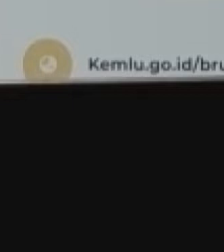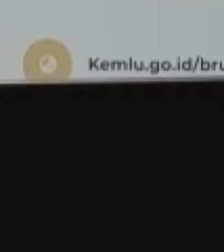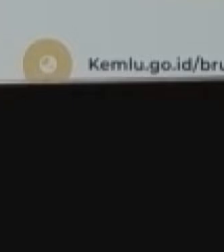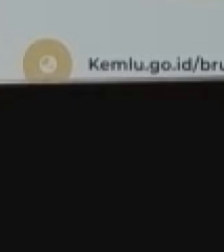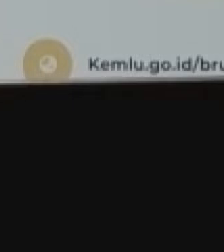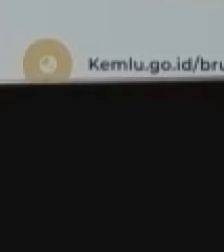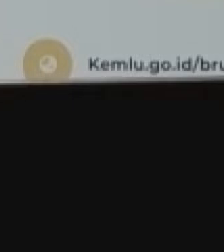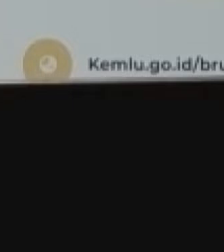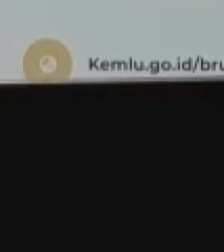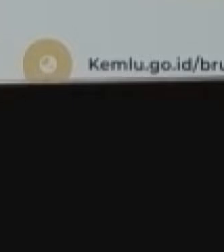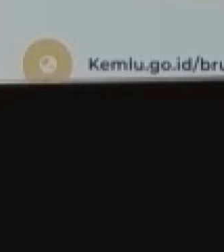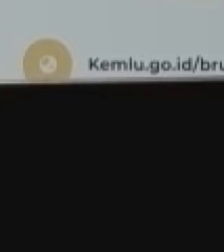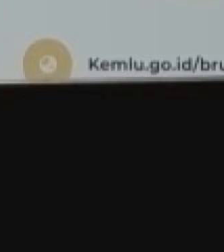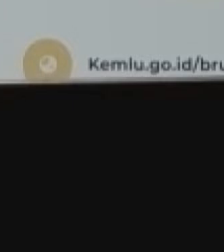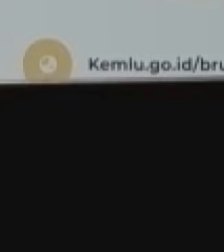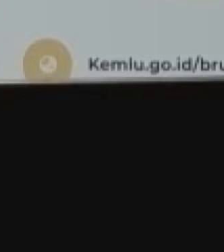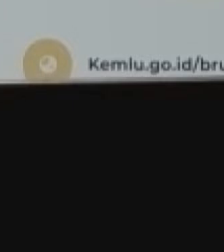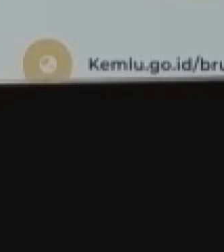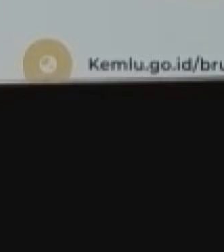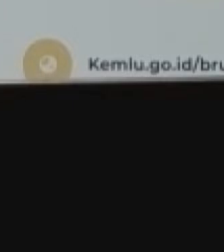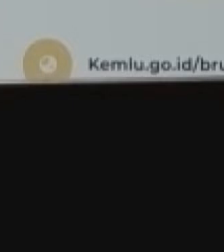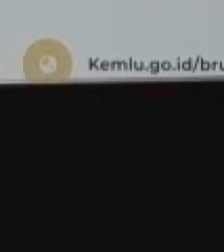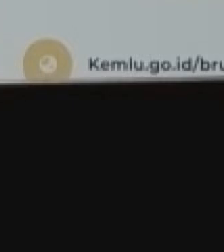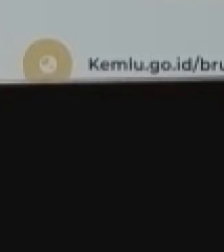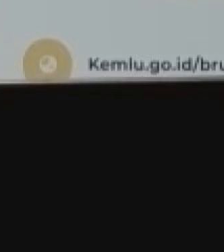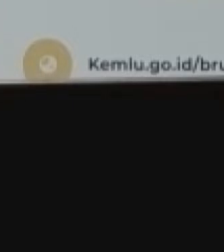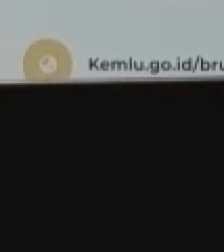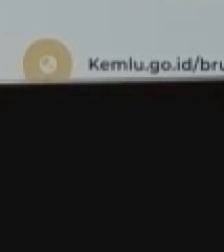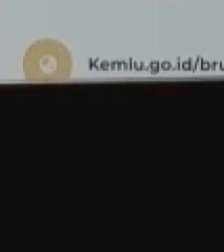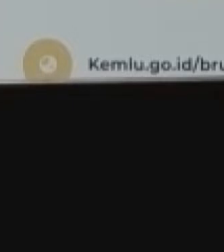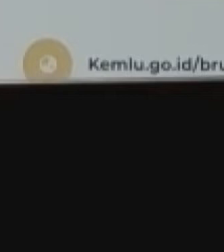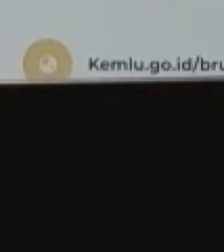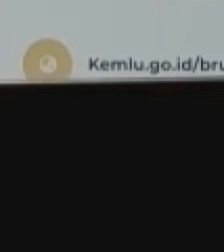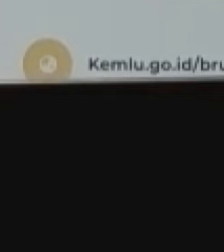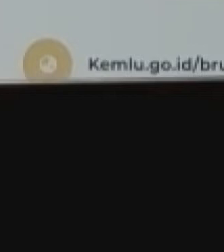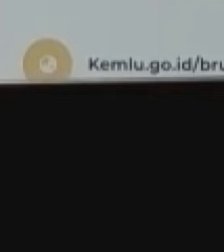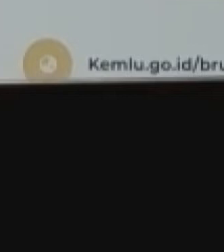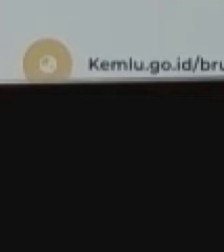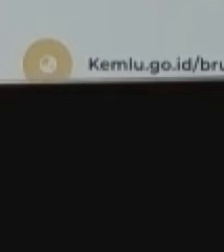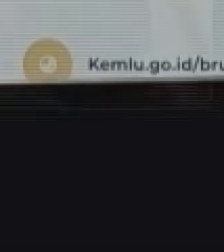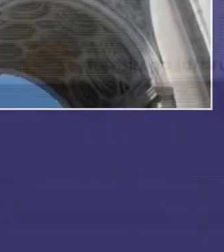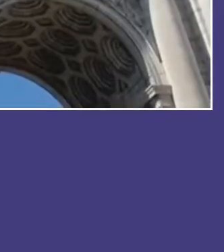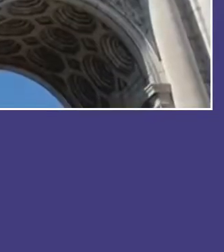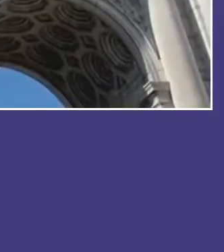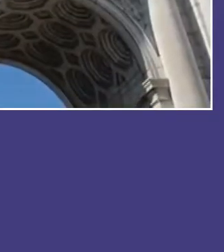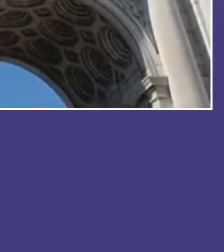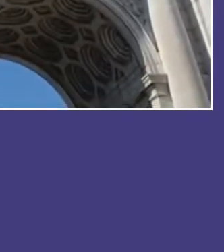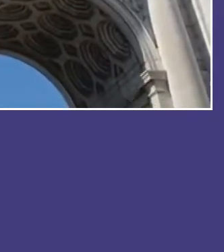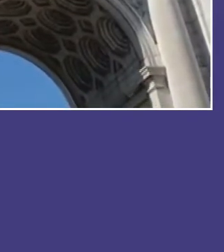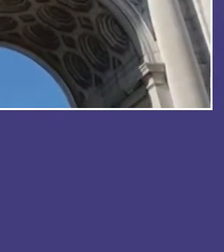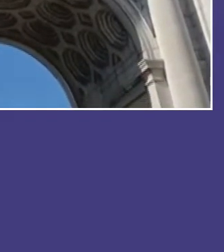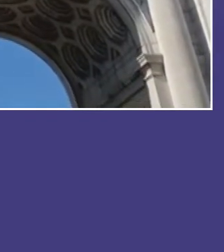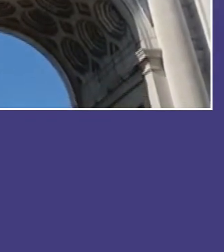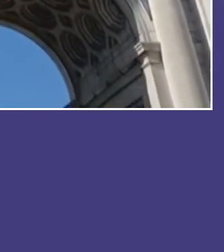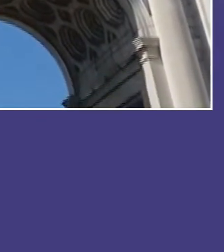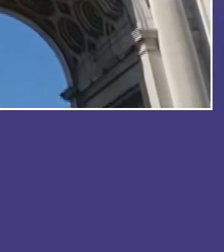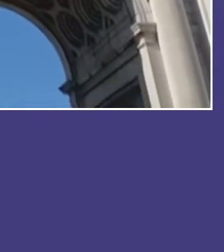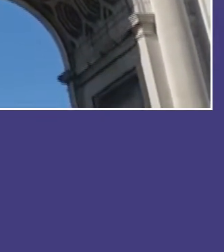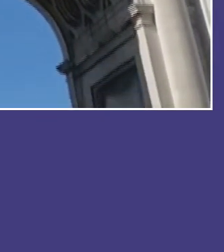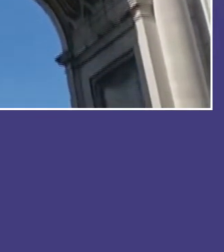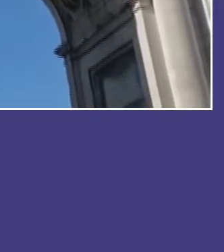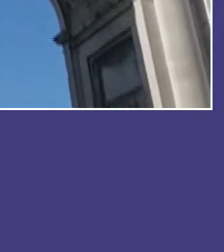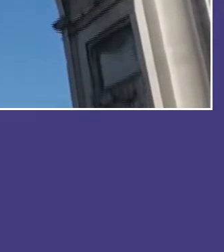itu praktik kli jarang sekali orang pakai masker di dalam restoran di dalam Mal jadi ini yang kalau menurut saya ini yang membuat